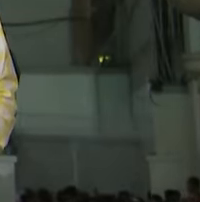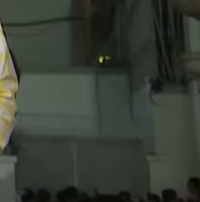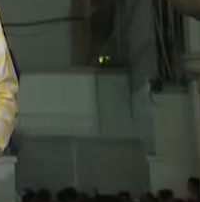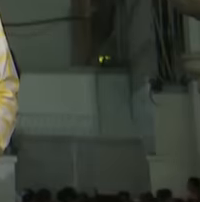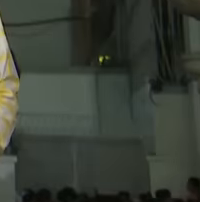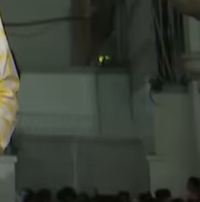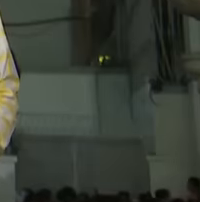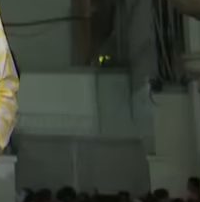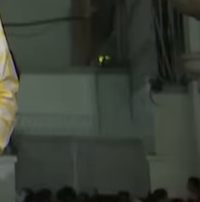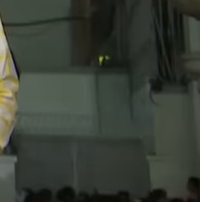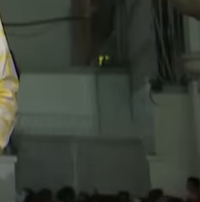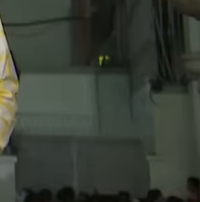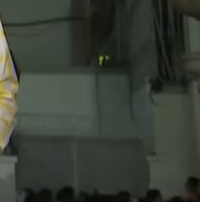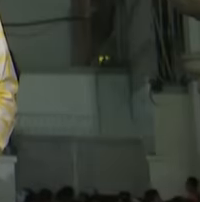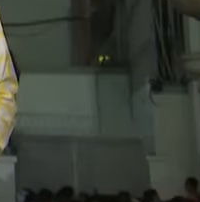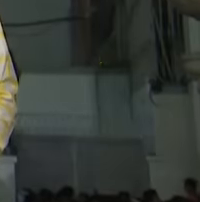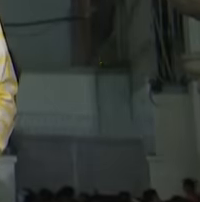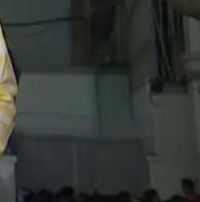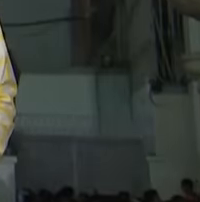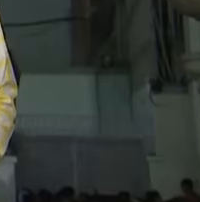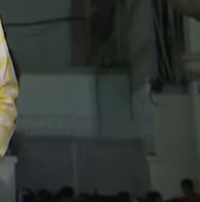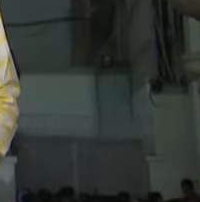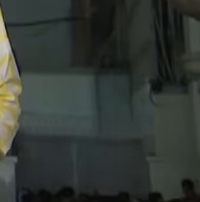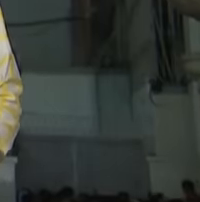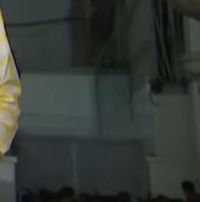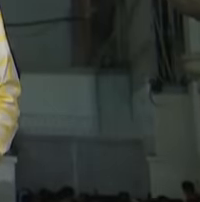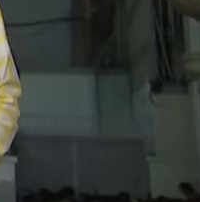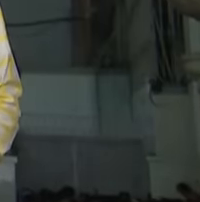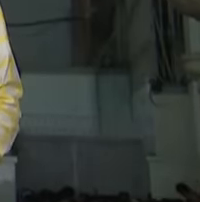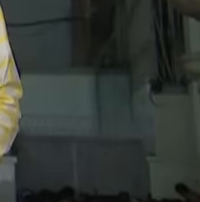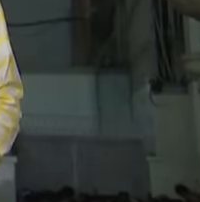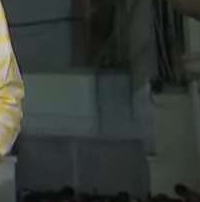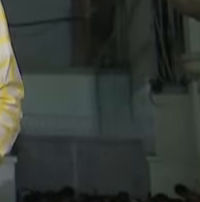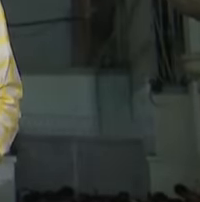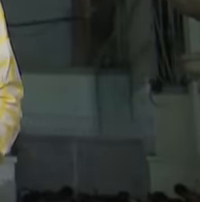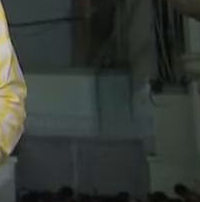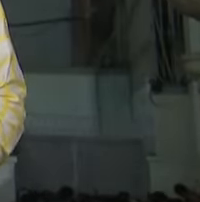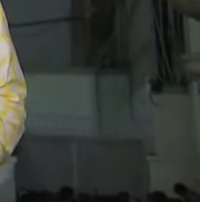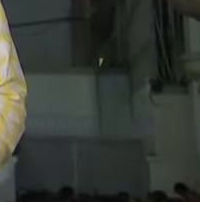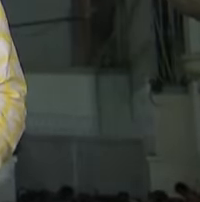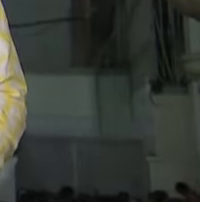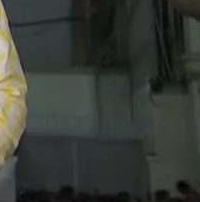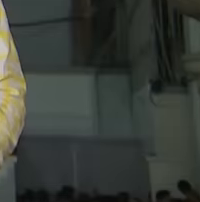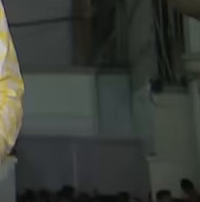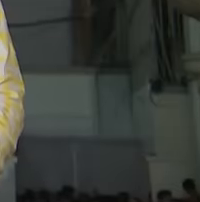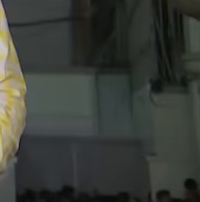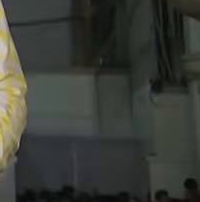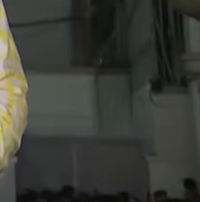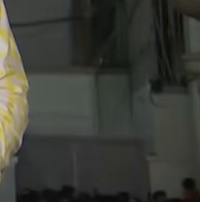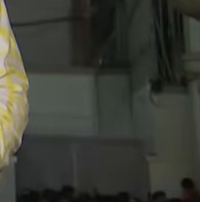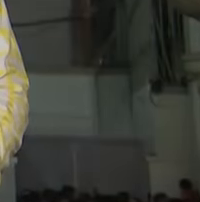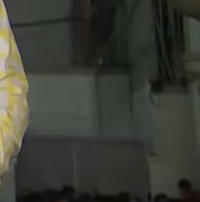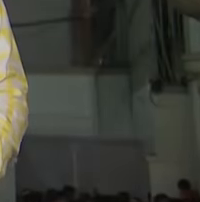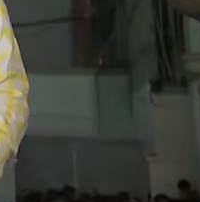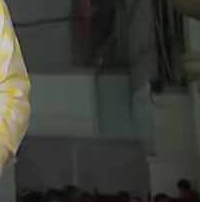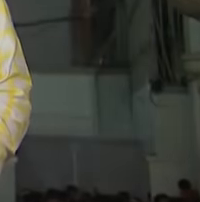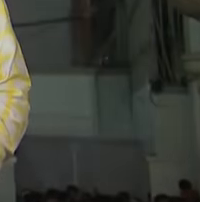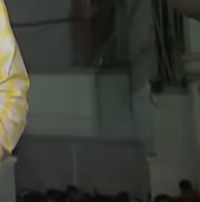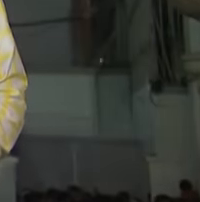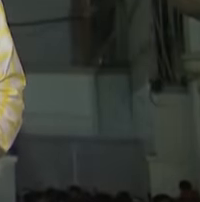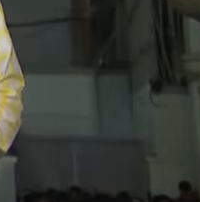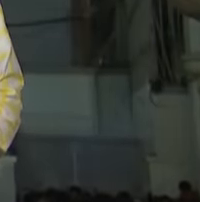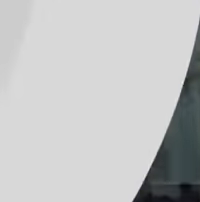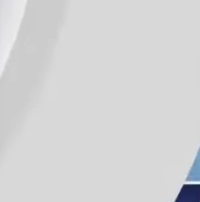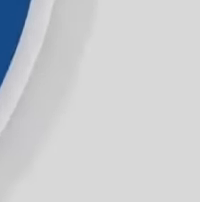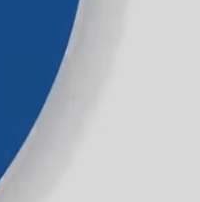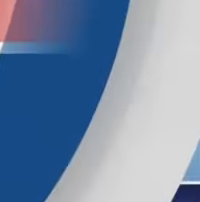sa andas. Naputol naman ang lubid po na humihila dito sa kalagitnaan ng prosesyon. Live mula